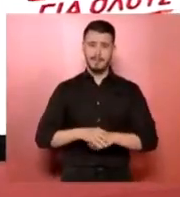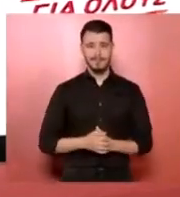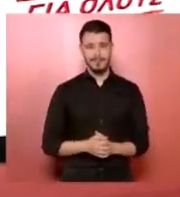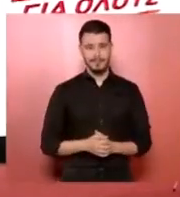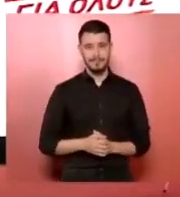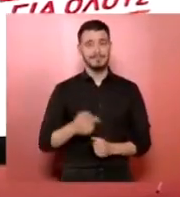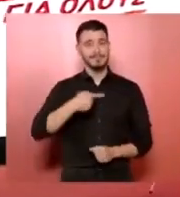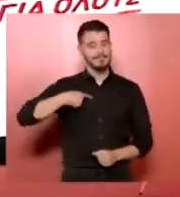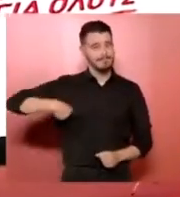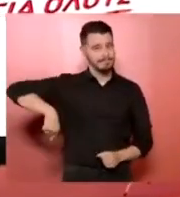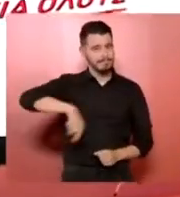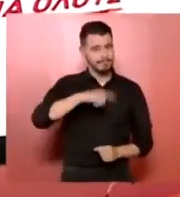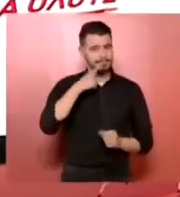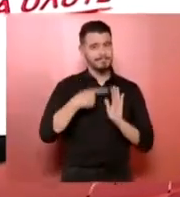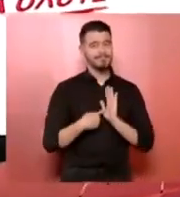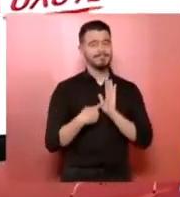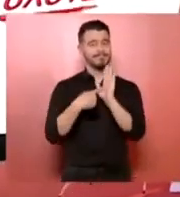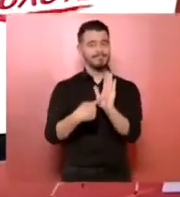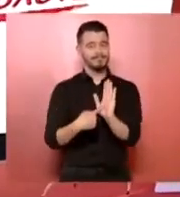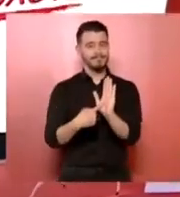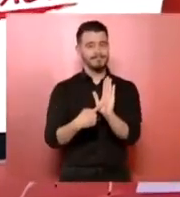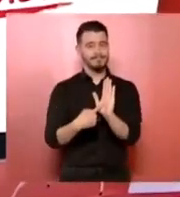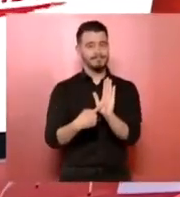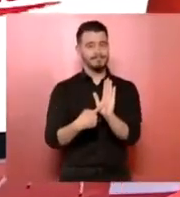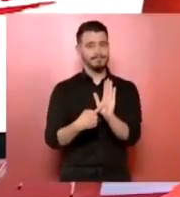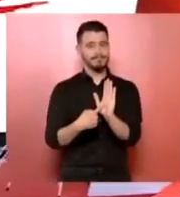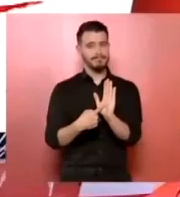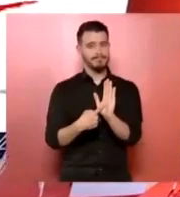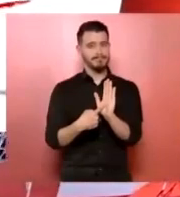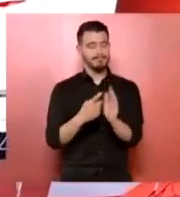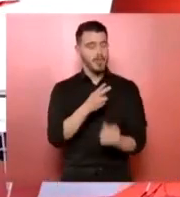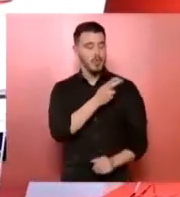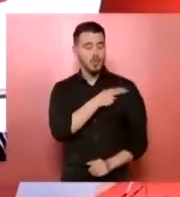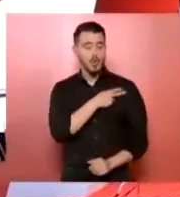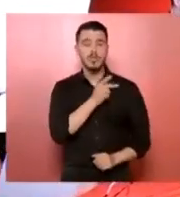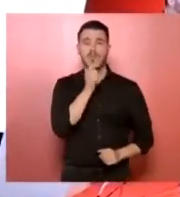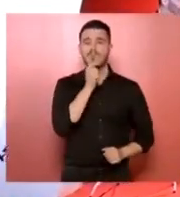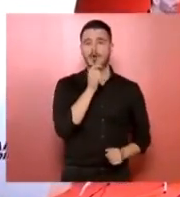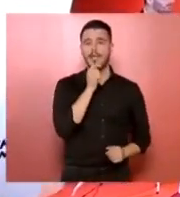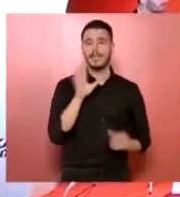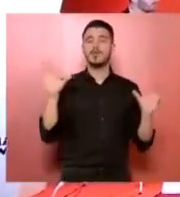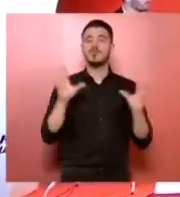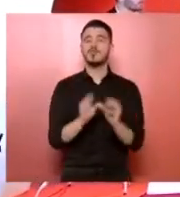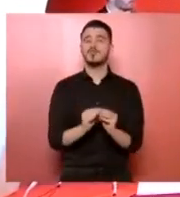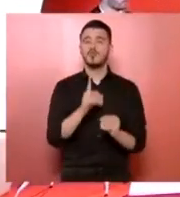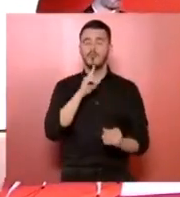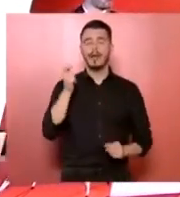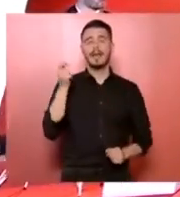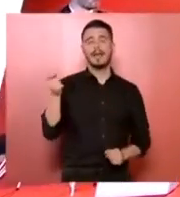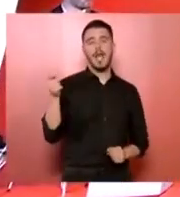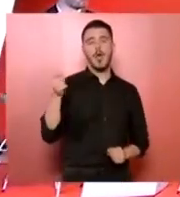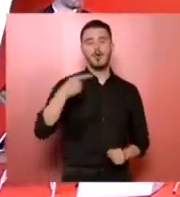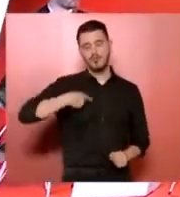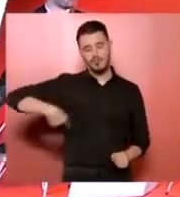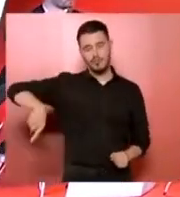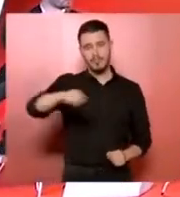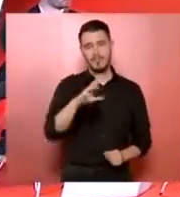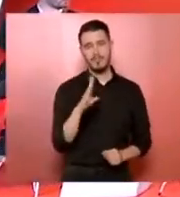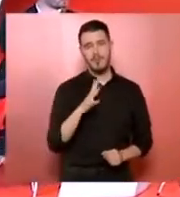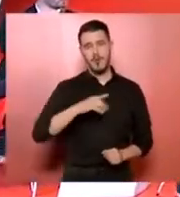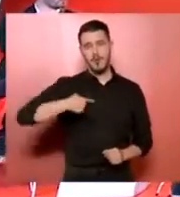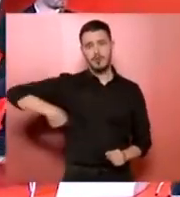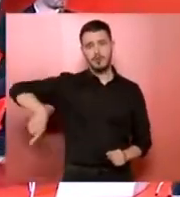παρουσιάσουμε μια ολιστική πολιτική για το ιδιωτικό χρέος, στο οποίο